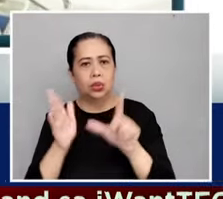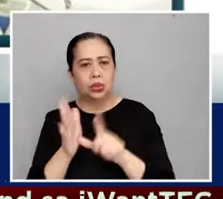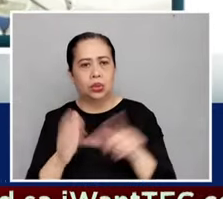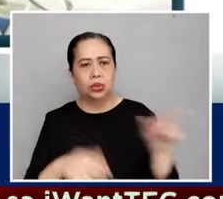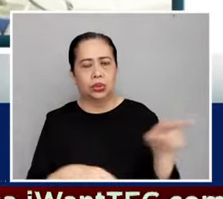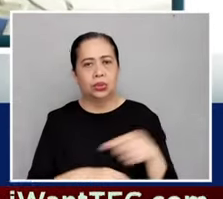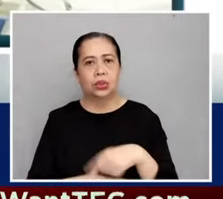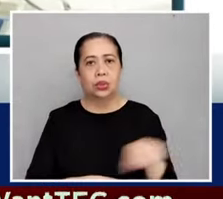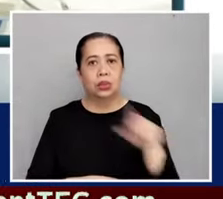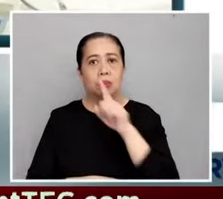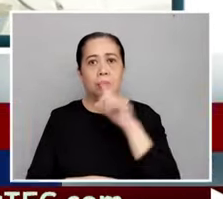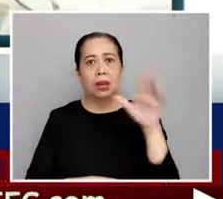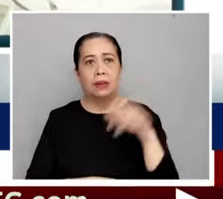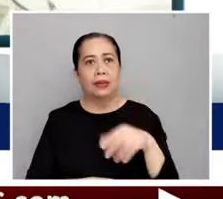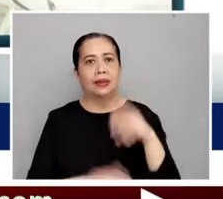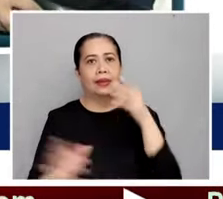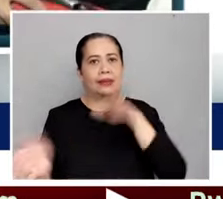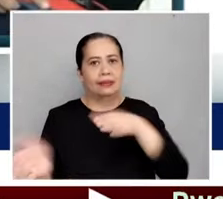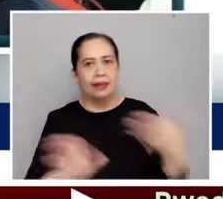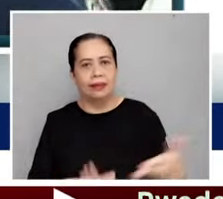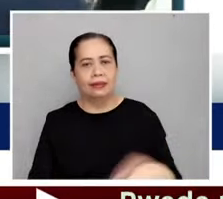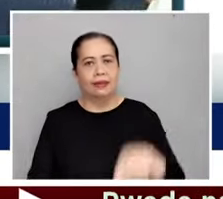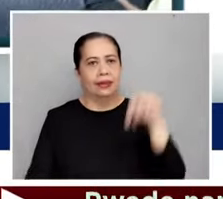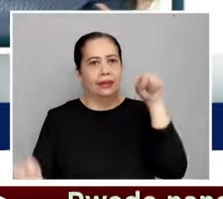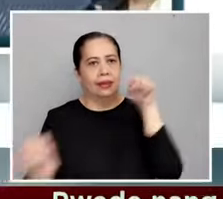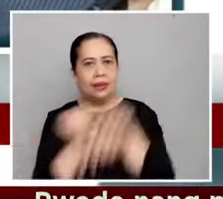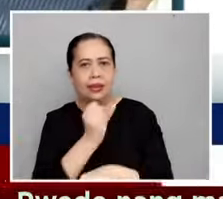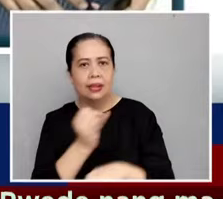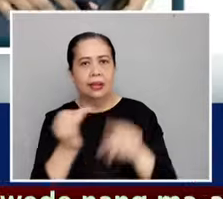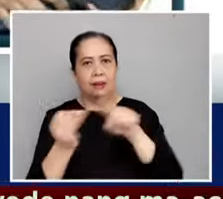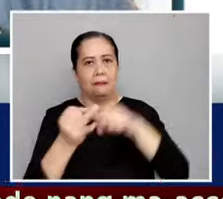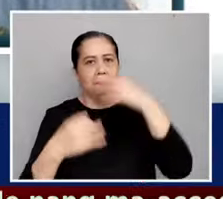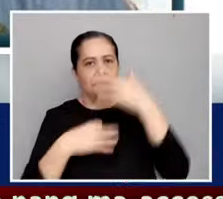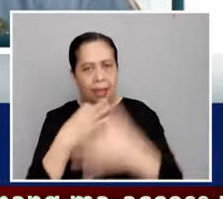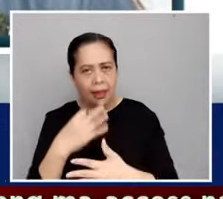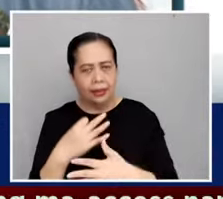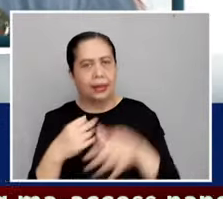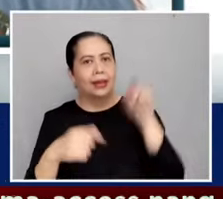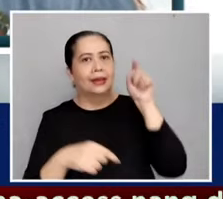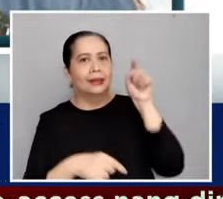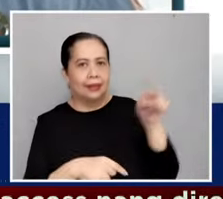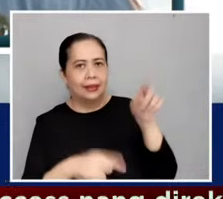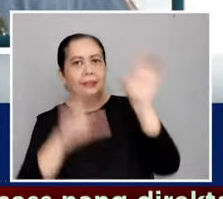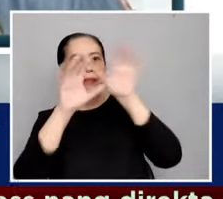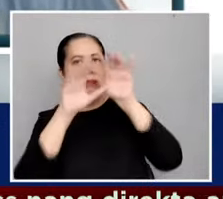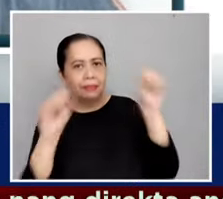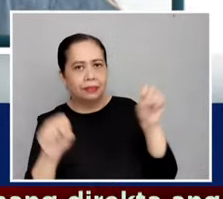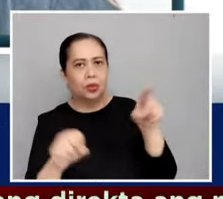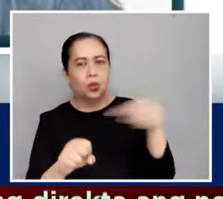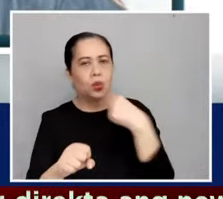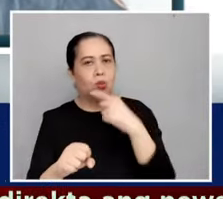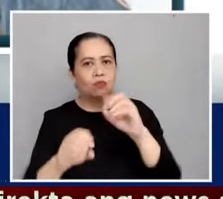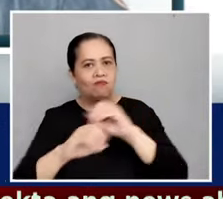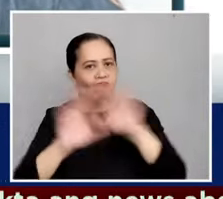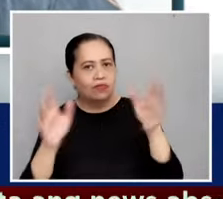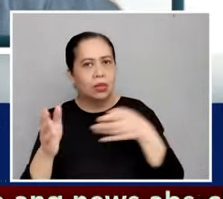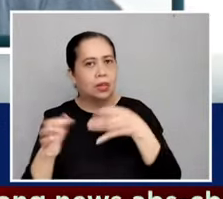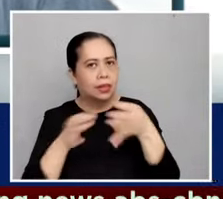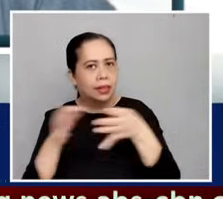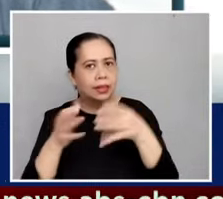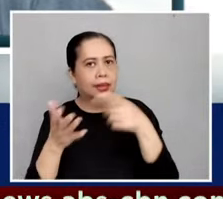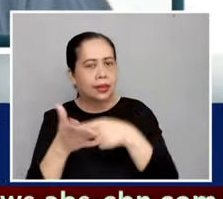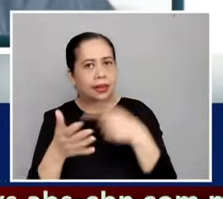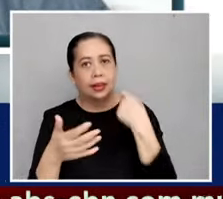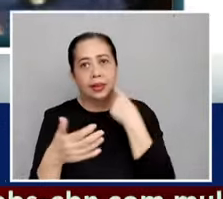deaths and killings and blood. So it is this president who may very well be pointed